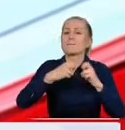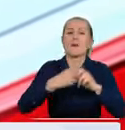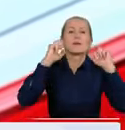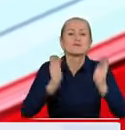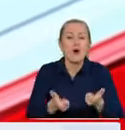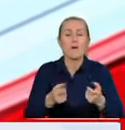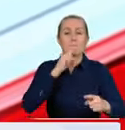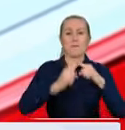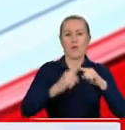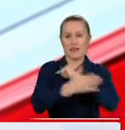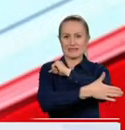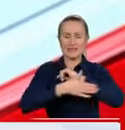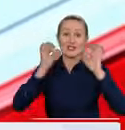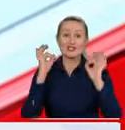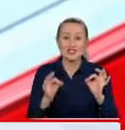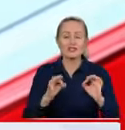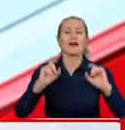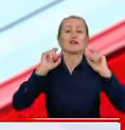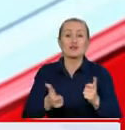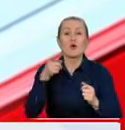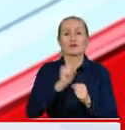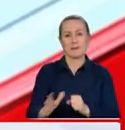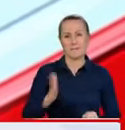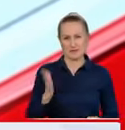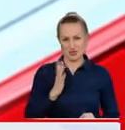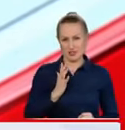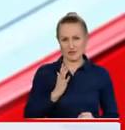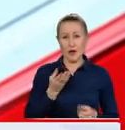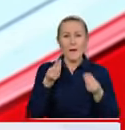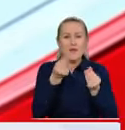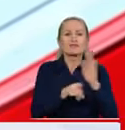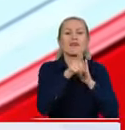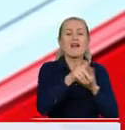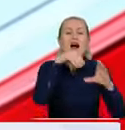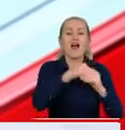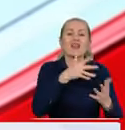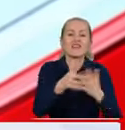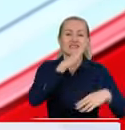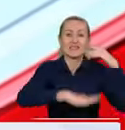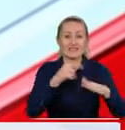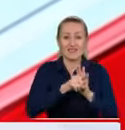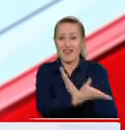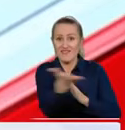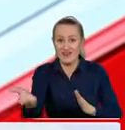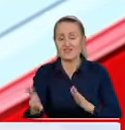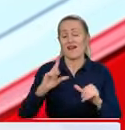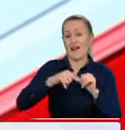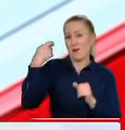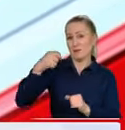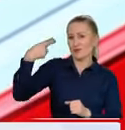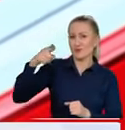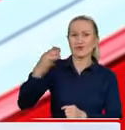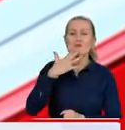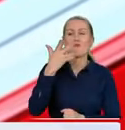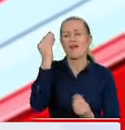polityka zagraniczna dzisiaj to przede wszystkim bezpieczeństwo, pieniądze na inwestycje, pieniądze dla was. Niestety prezydent Duda mówi o